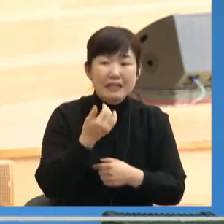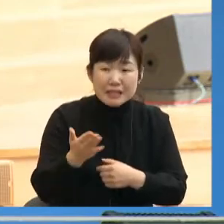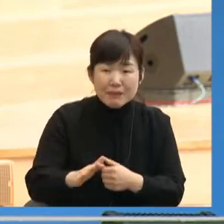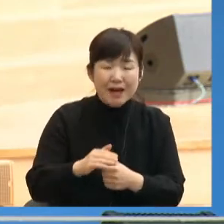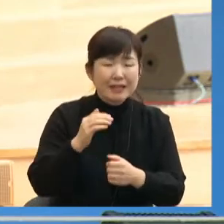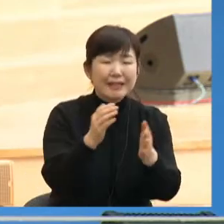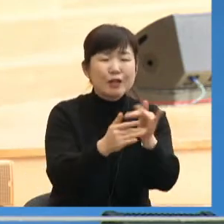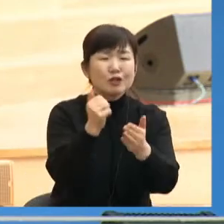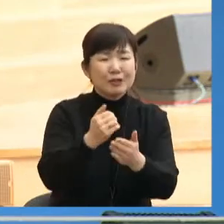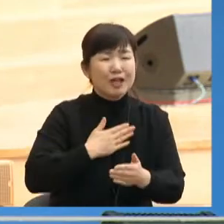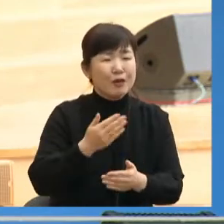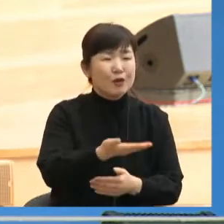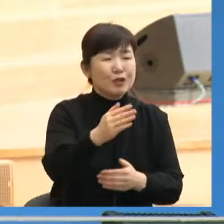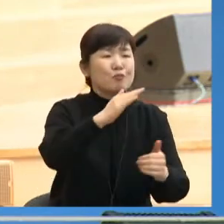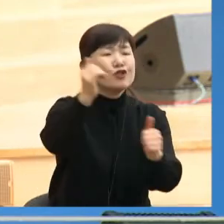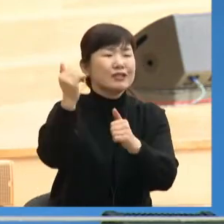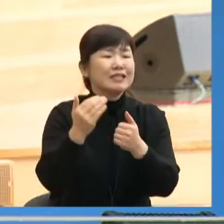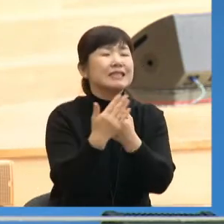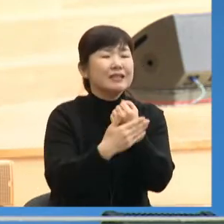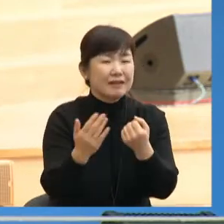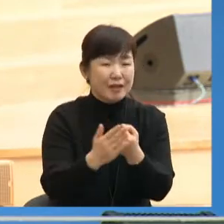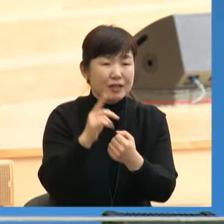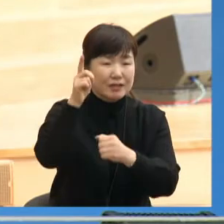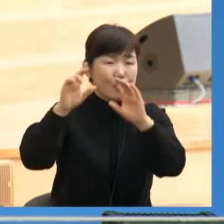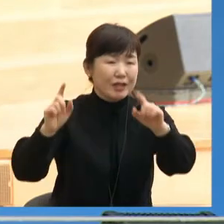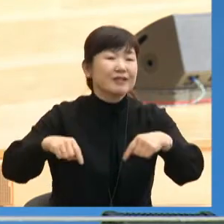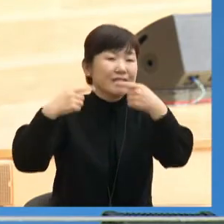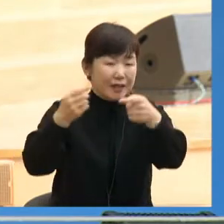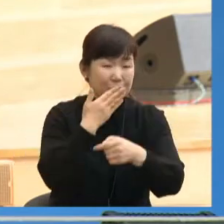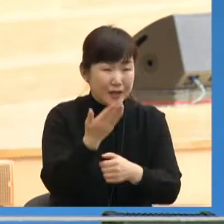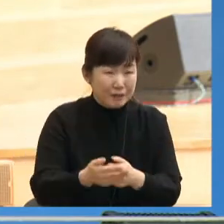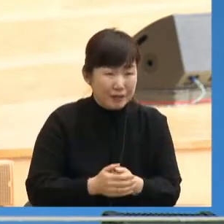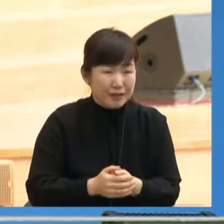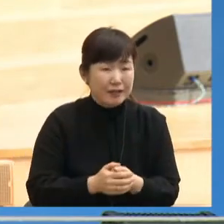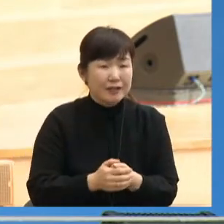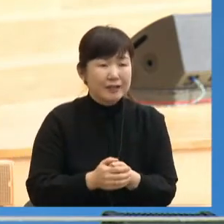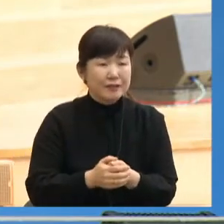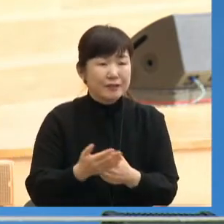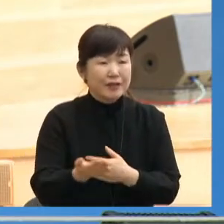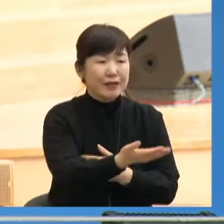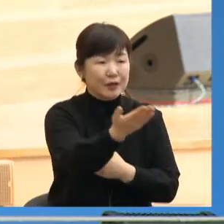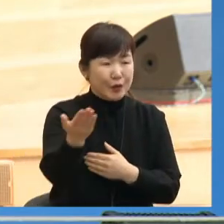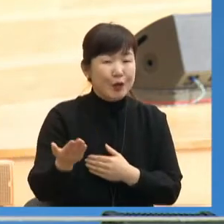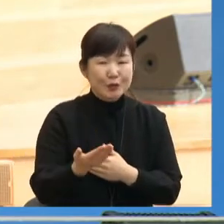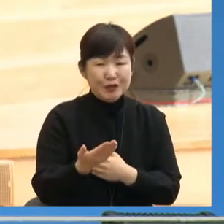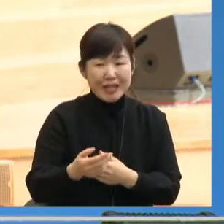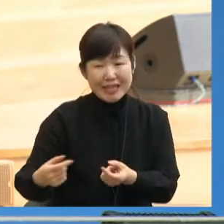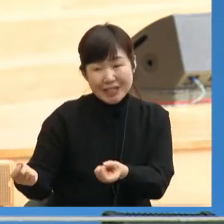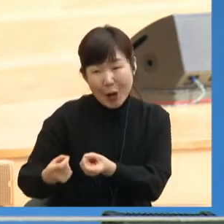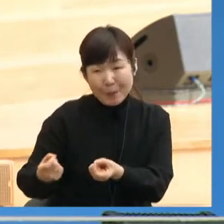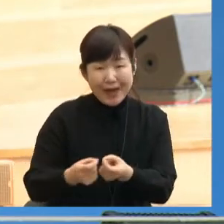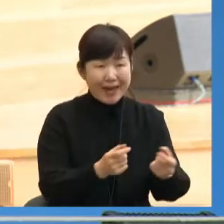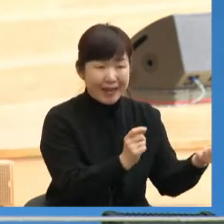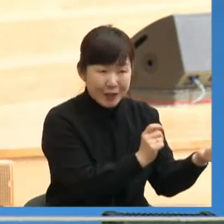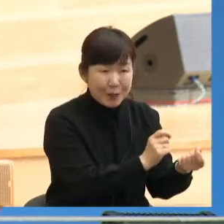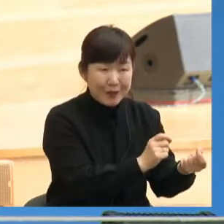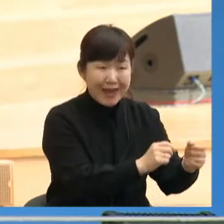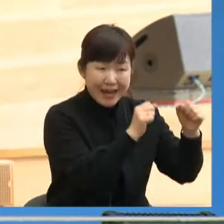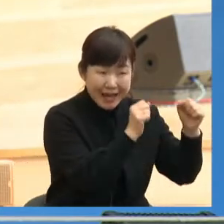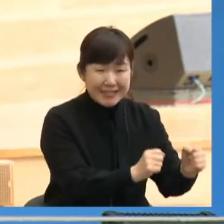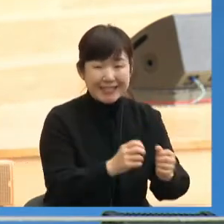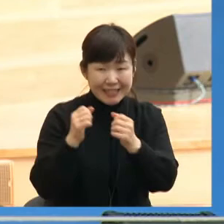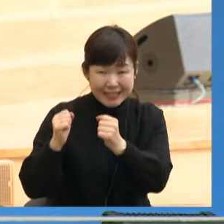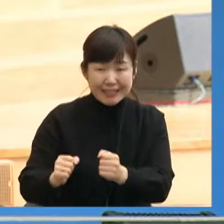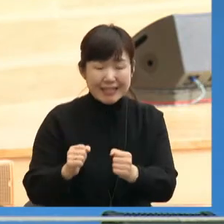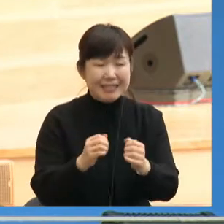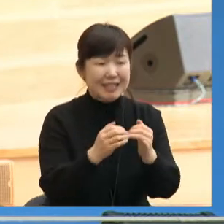은혜 때문에 우리는 천국에 갈 수 있습니다. 여러분 앞에, 여러분 옆에 좌우에 앉아계신 여러분들